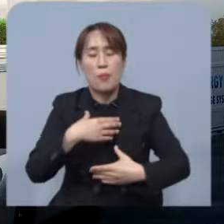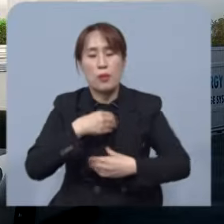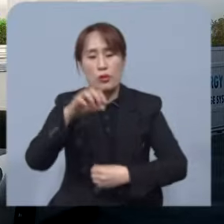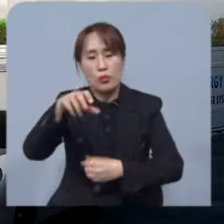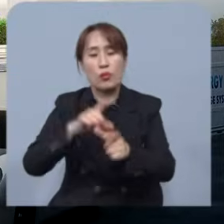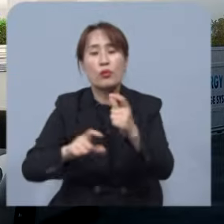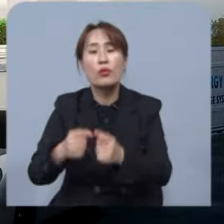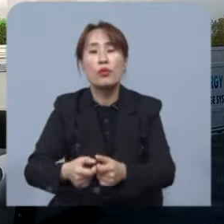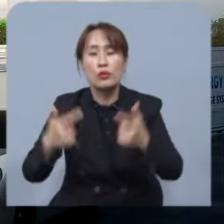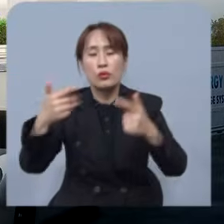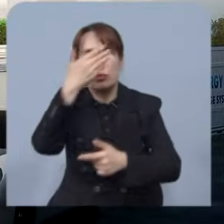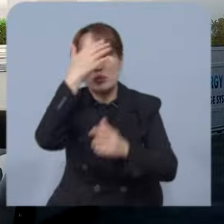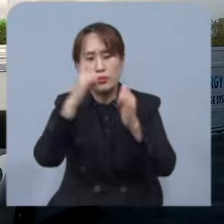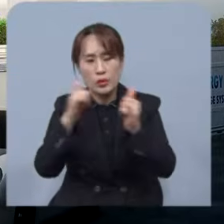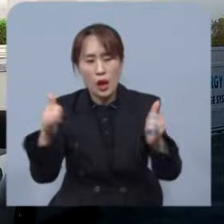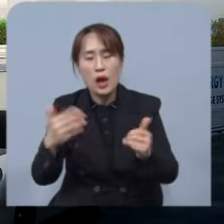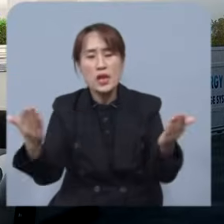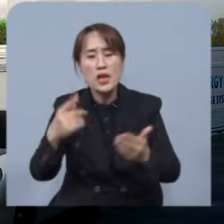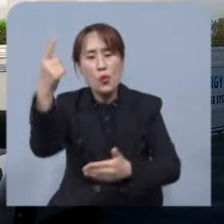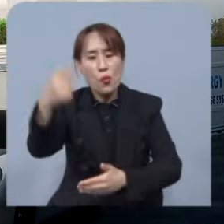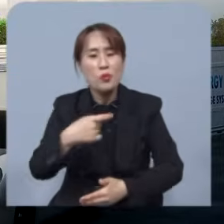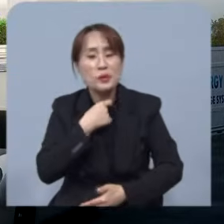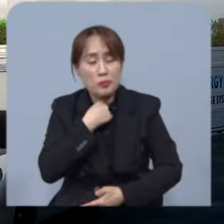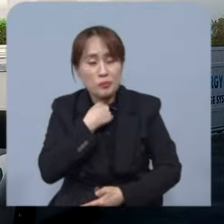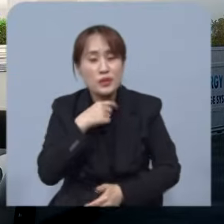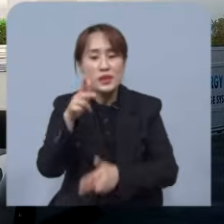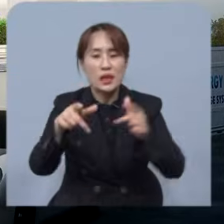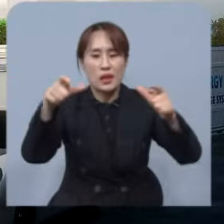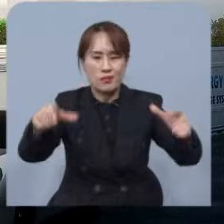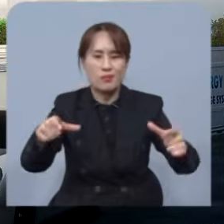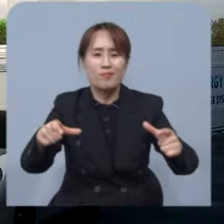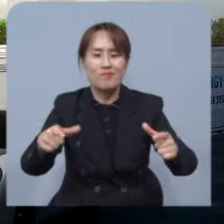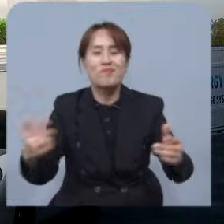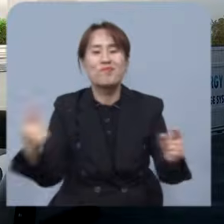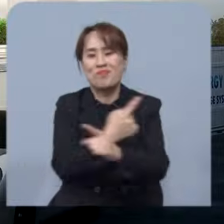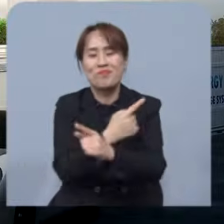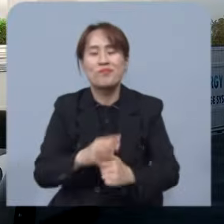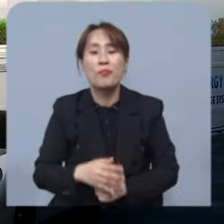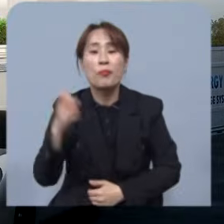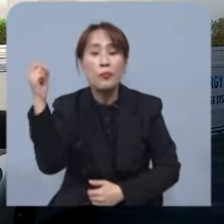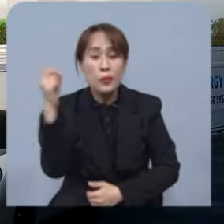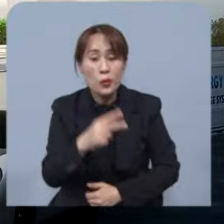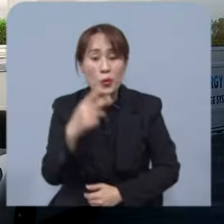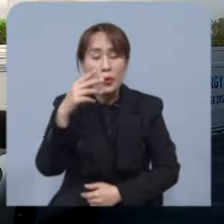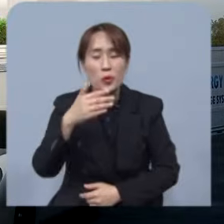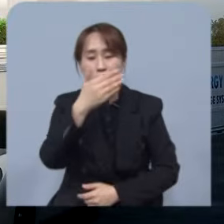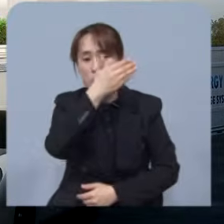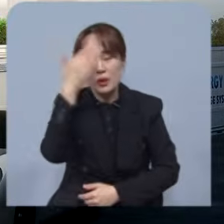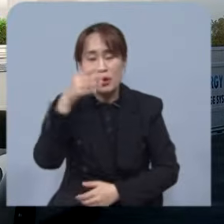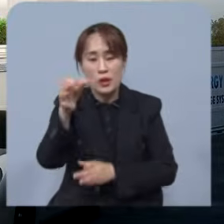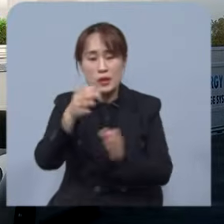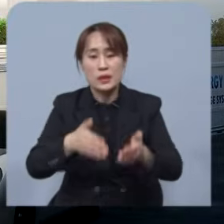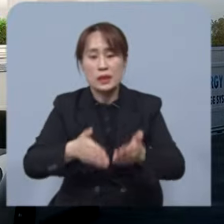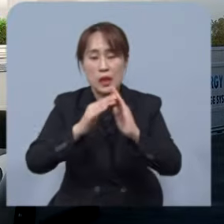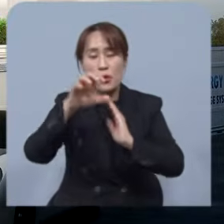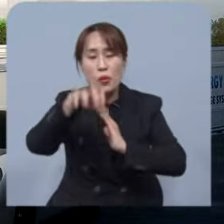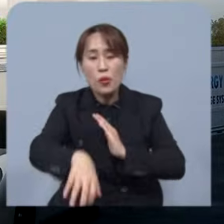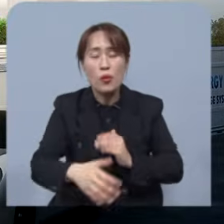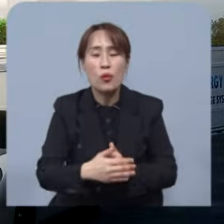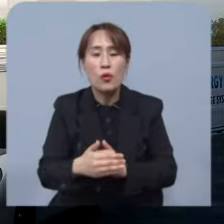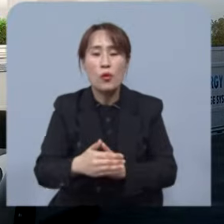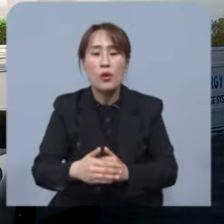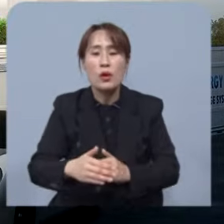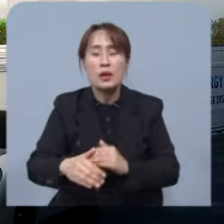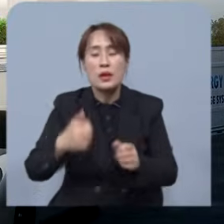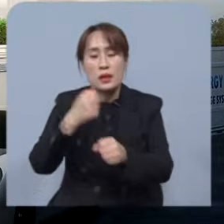확충을 통해 청년들이 출근하고 싶어하는 산단으로 만들겠습니다. 아울러 청년 창업파크와